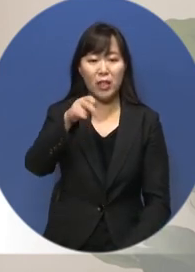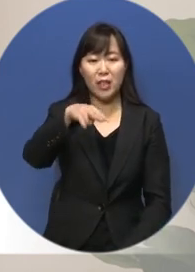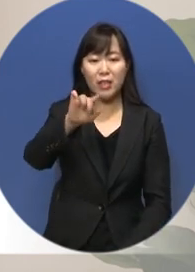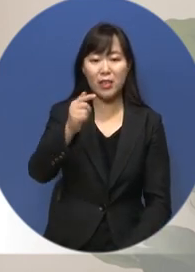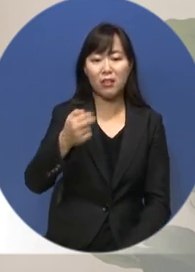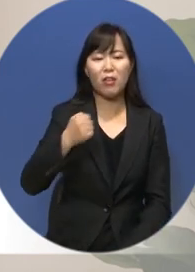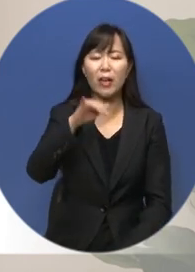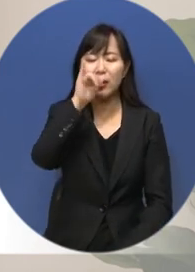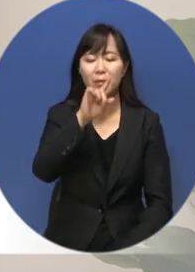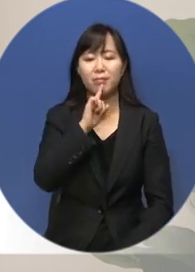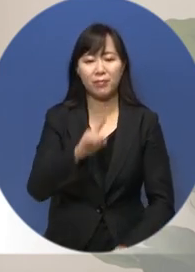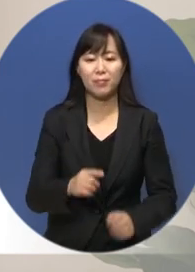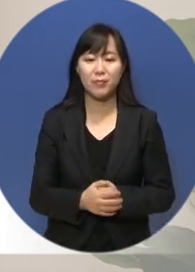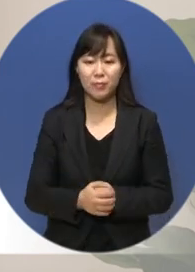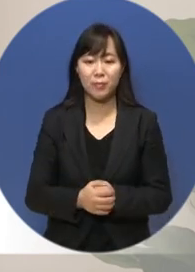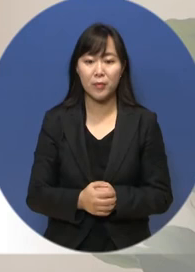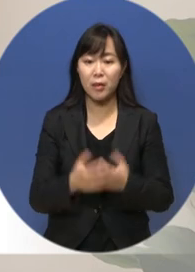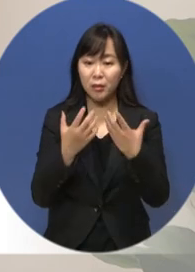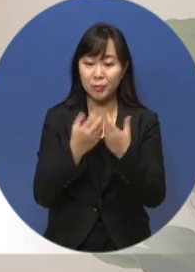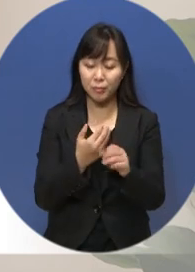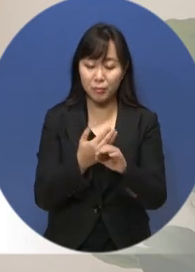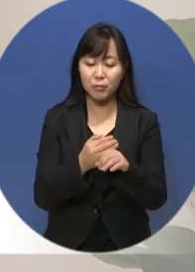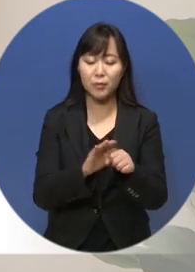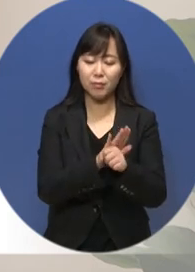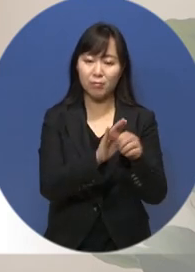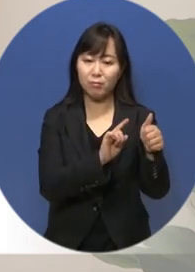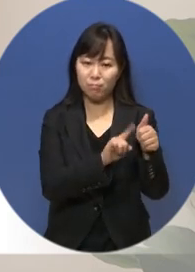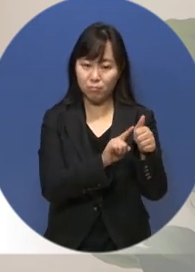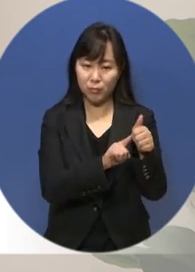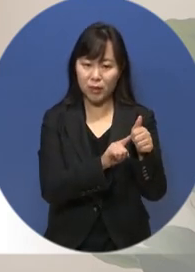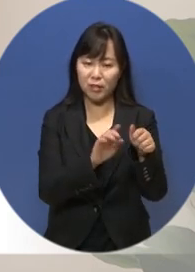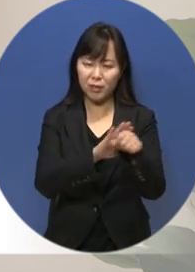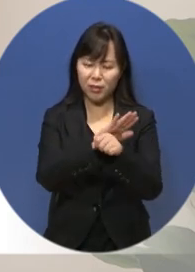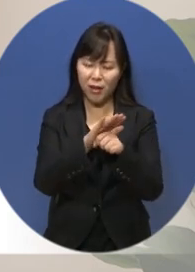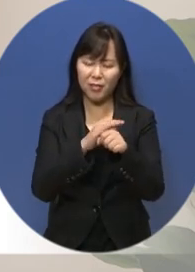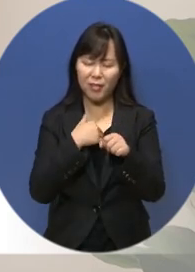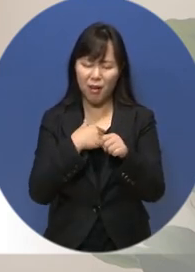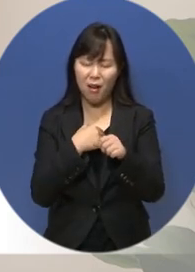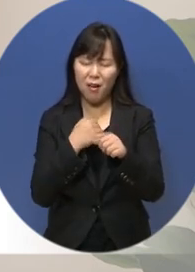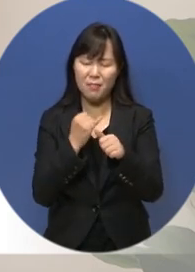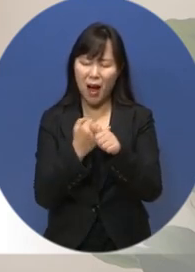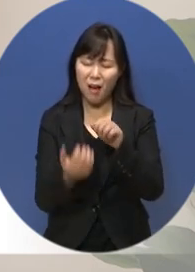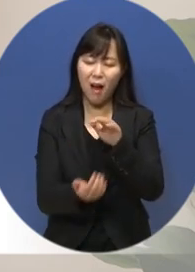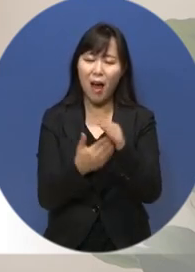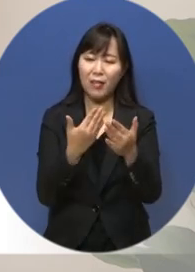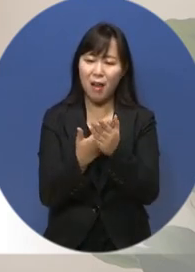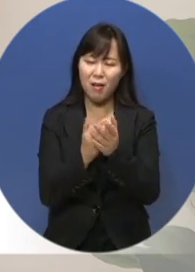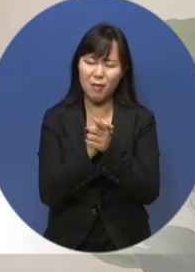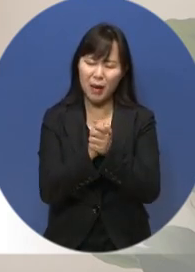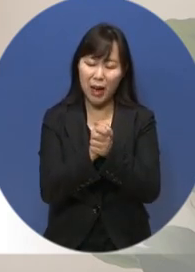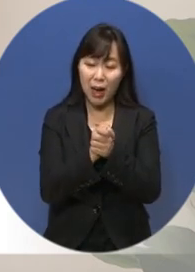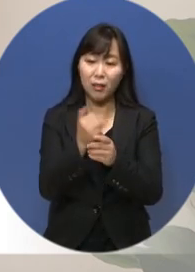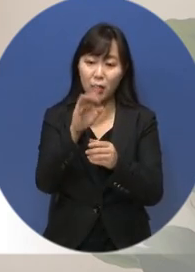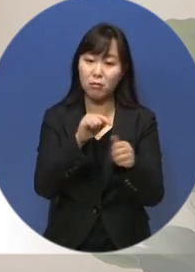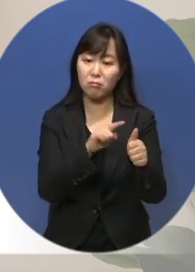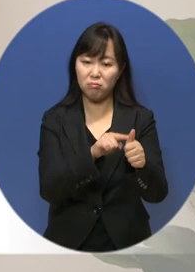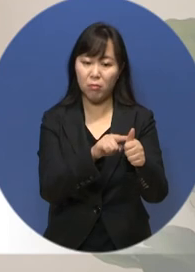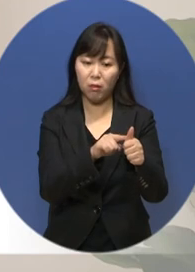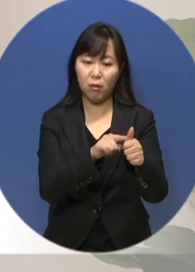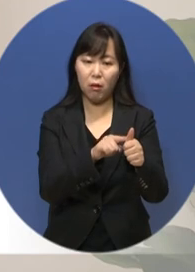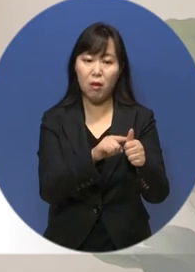위신력을 발휘한다는 것입니다. 예를 들면 사랑하는 남자와 사랑이 이루어지게 해달라고 기도하여도 그